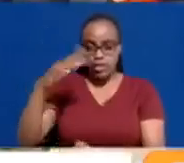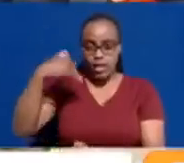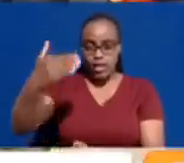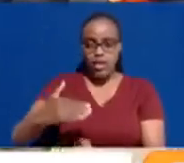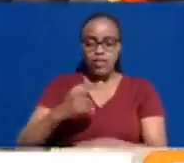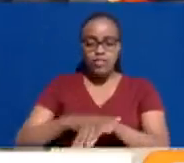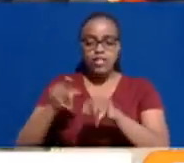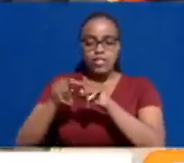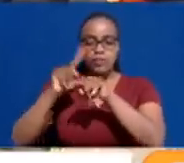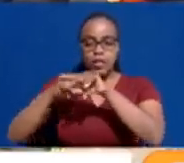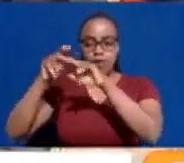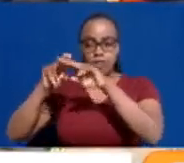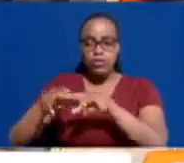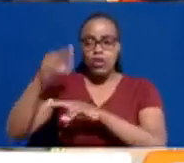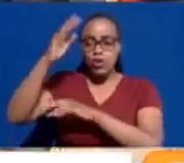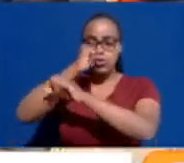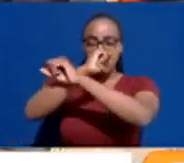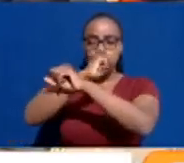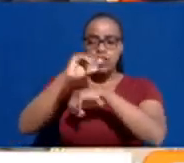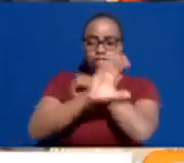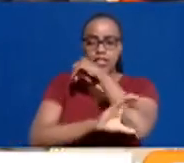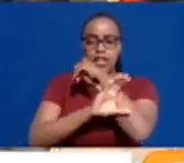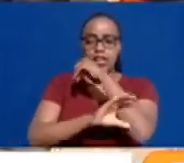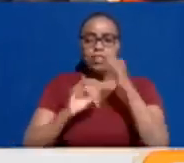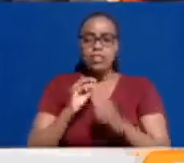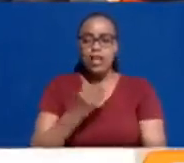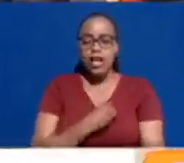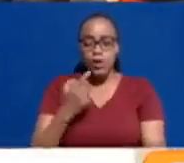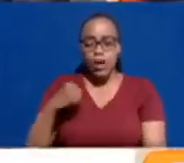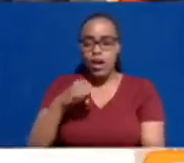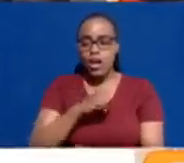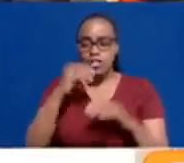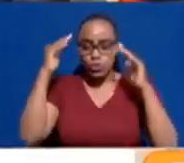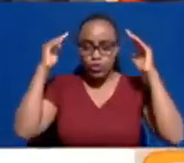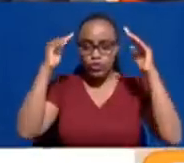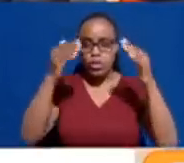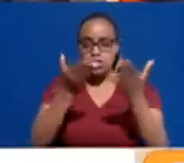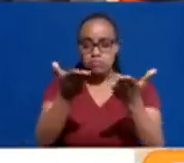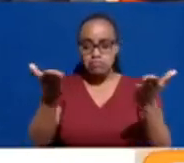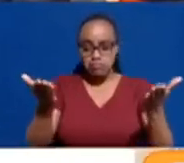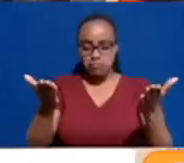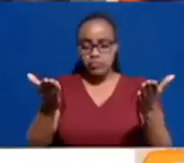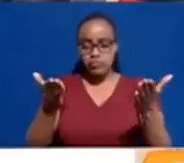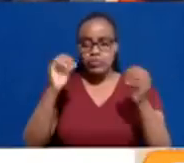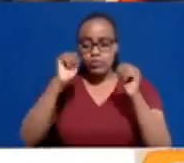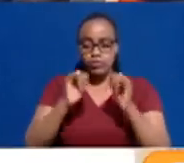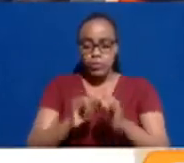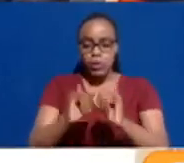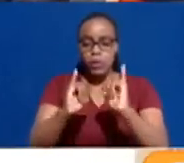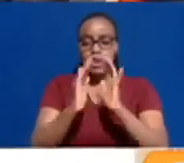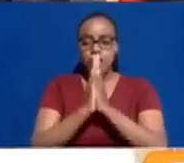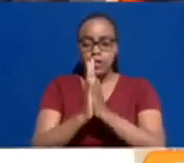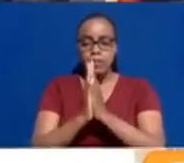As we depend on God to protect our beloved country, we all look upon you to implement this